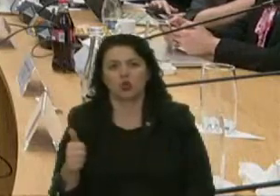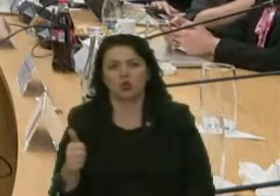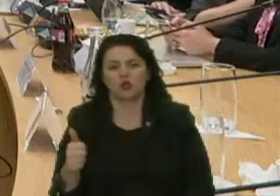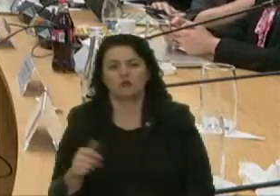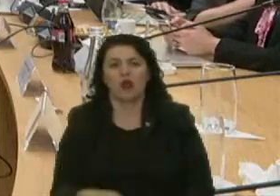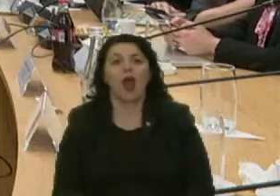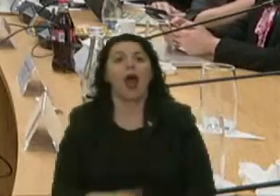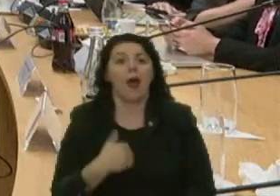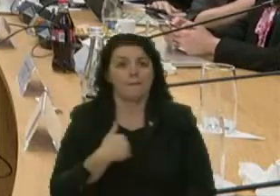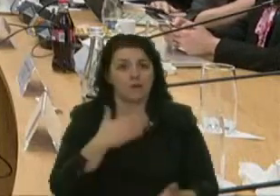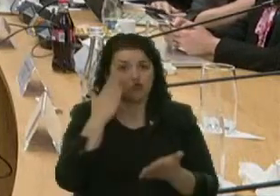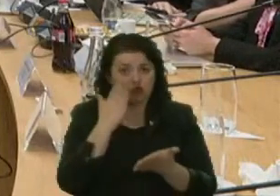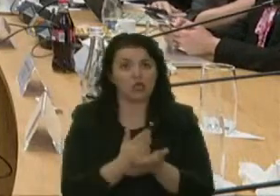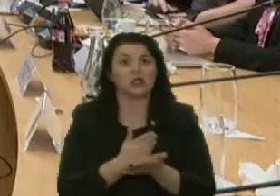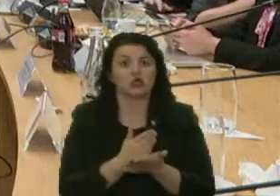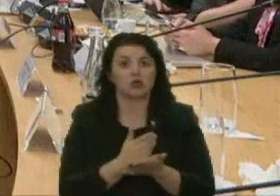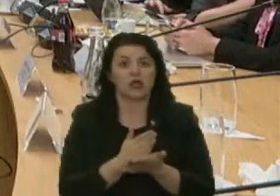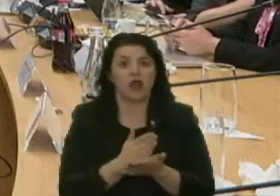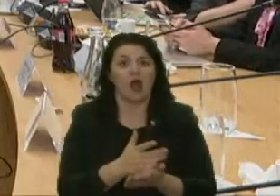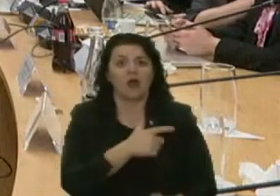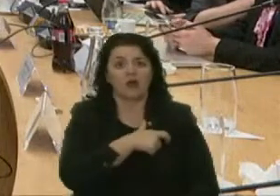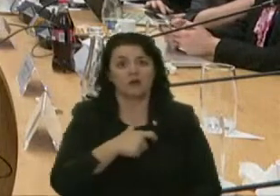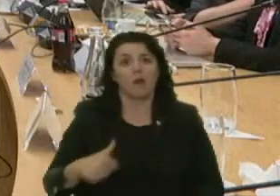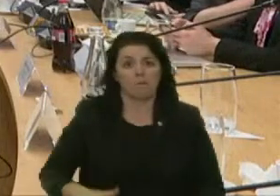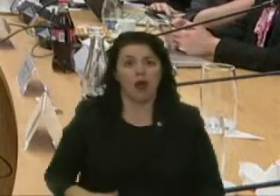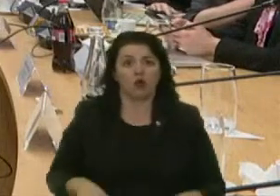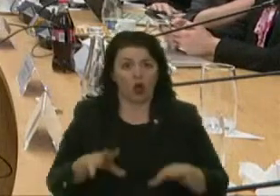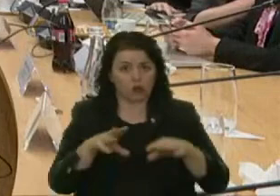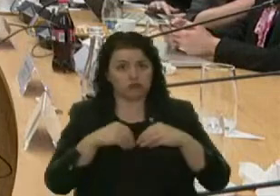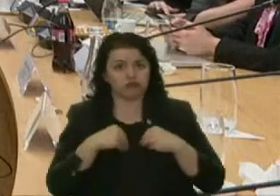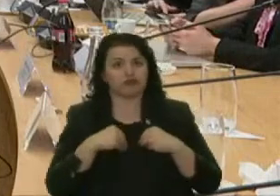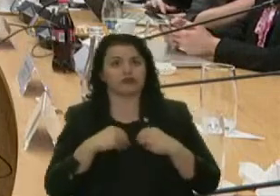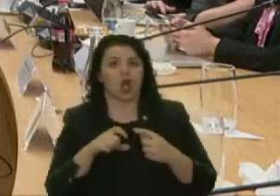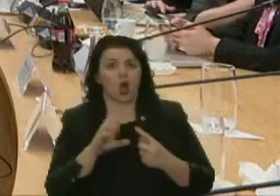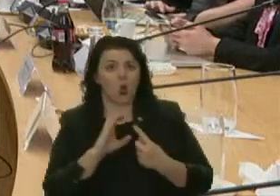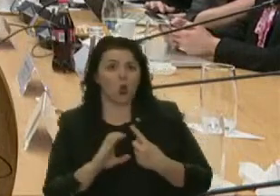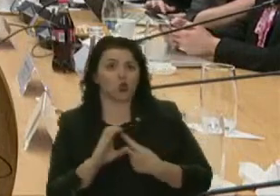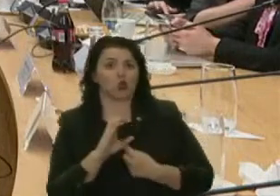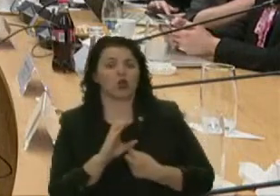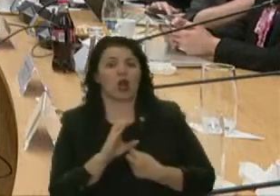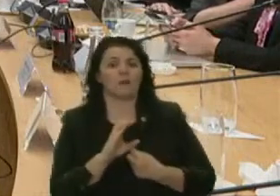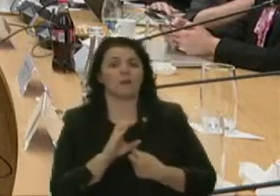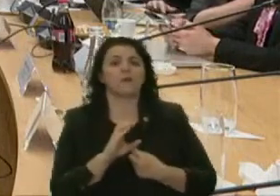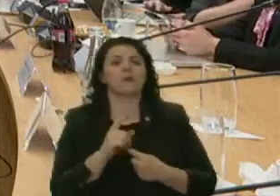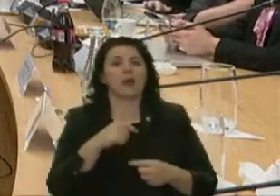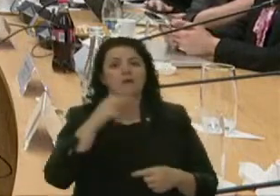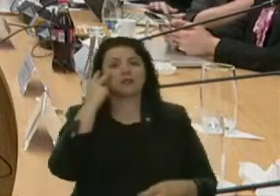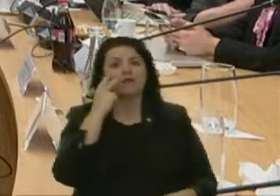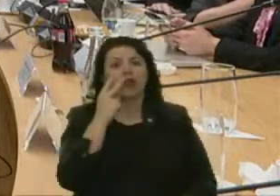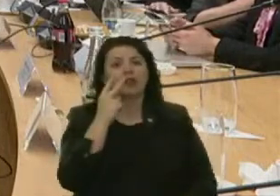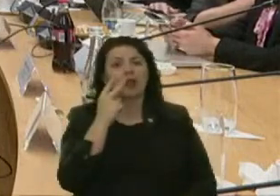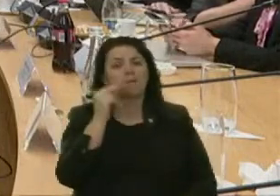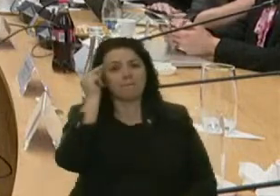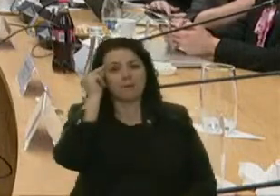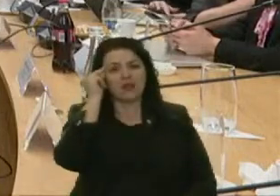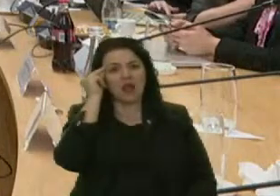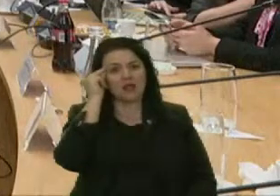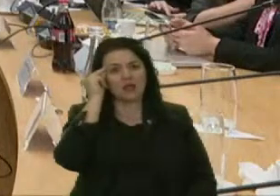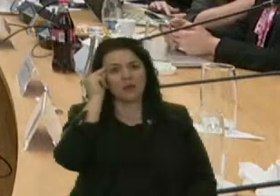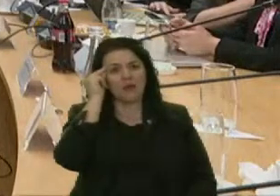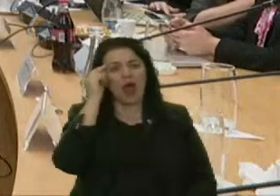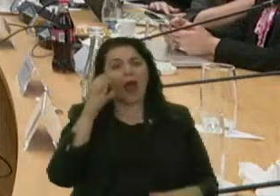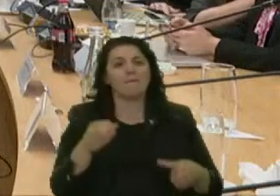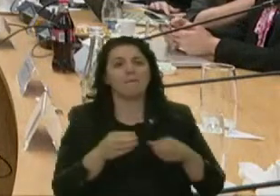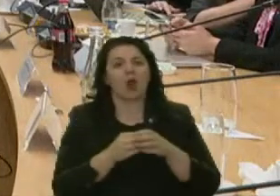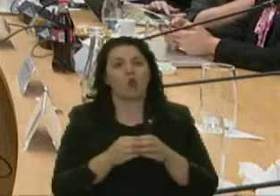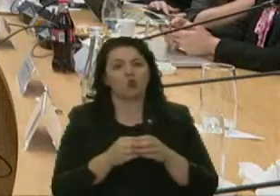certitudinea că domnul primar își Asumă tema culturii cu maximă seriozitate având în vedere că îmi ia amintesc că am stat